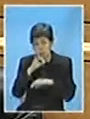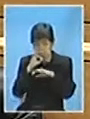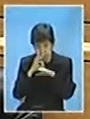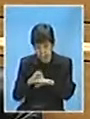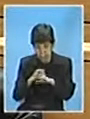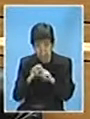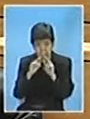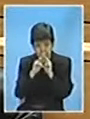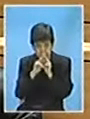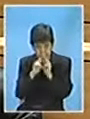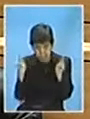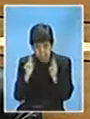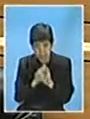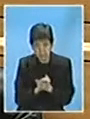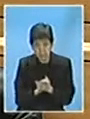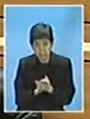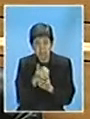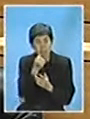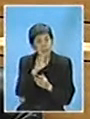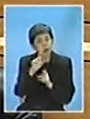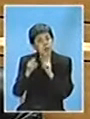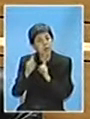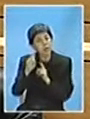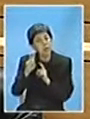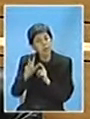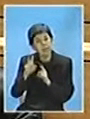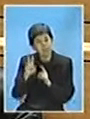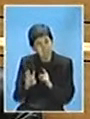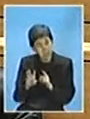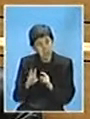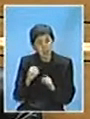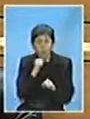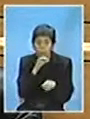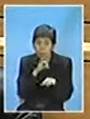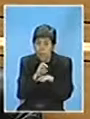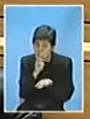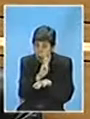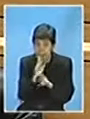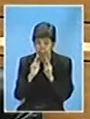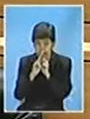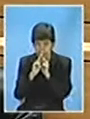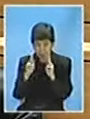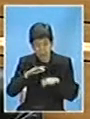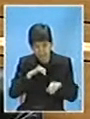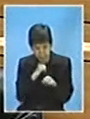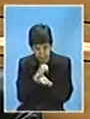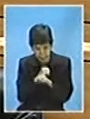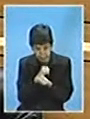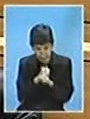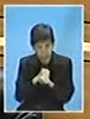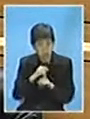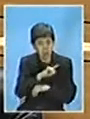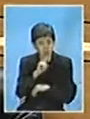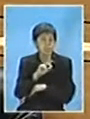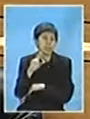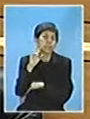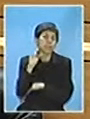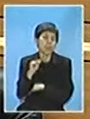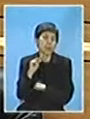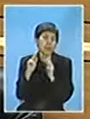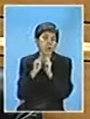กรรมการตามมาตรา15วงเล็บ2วงเล็บ3และวงเล็บ4ว่างลงให้คณะกรรมการดำเนินการให้ได้มาภายใน30วันนับตั้งแต่กรรม